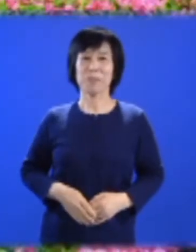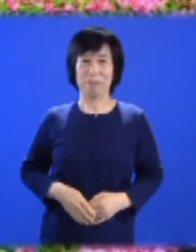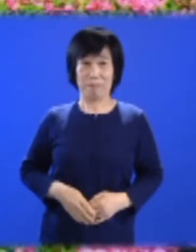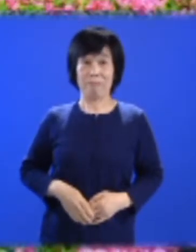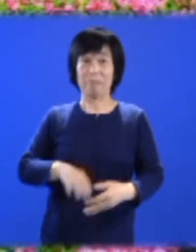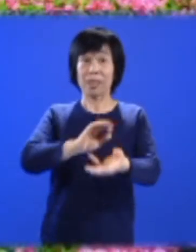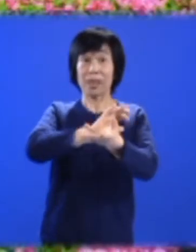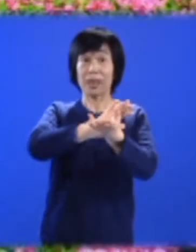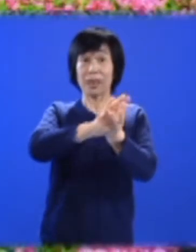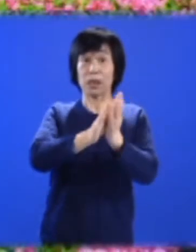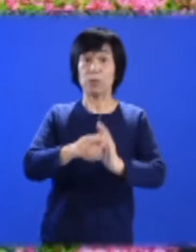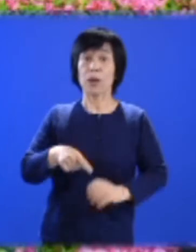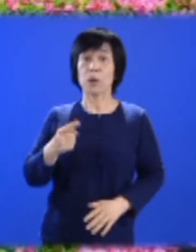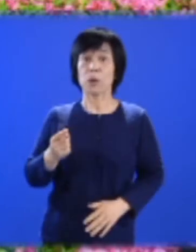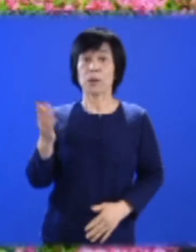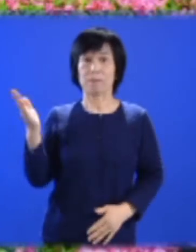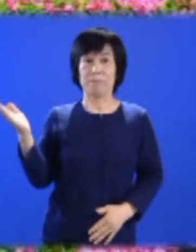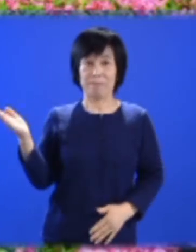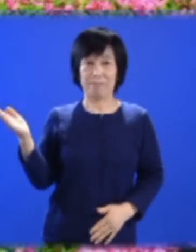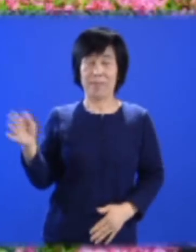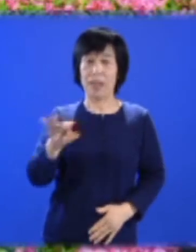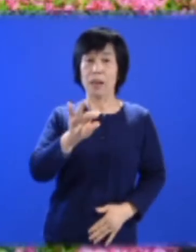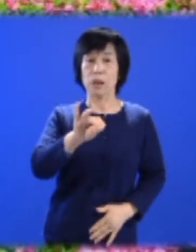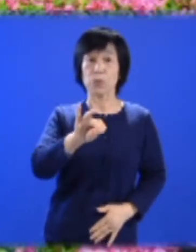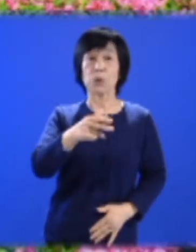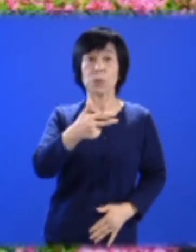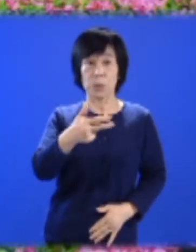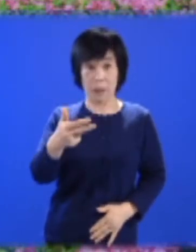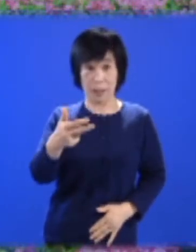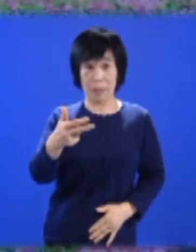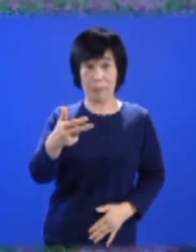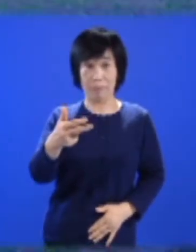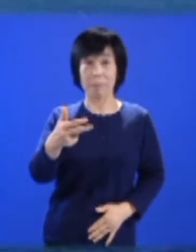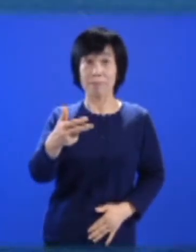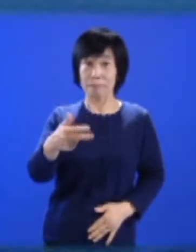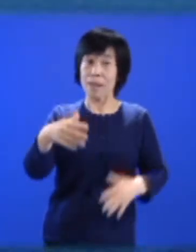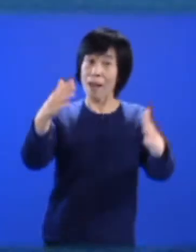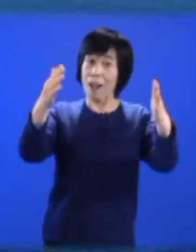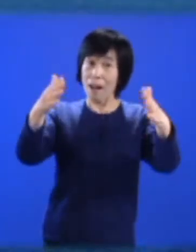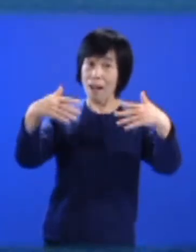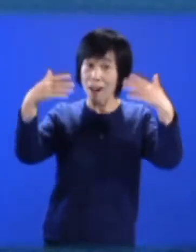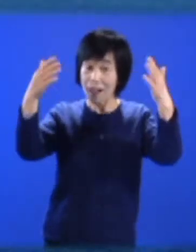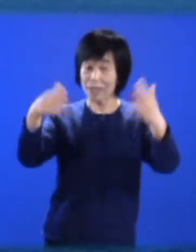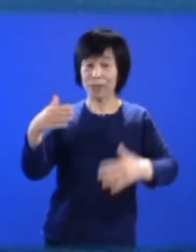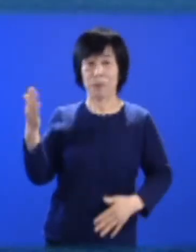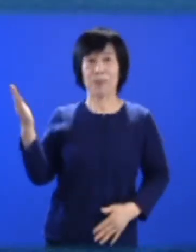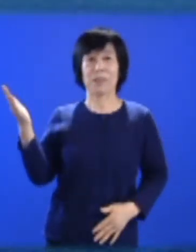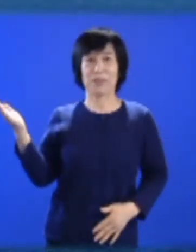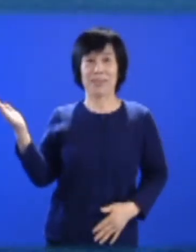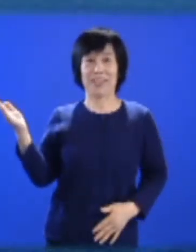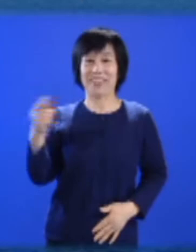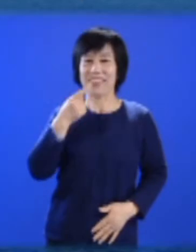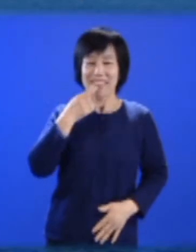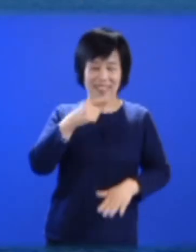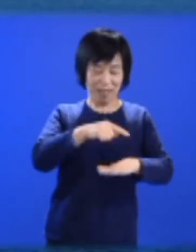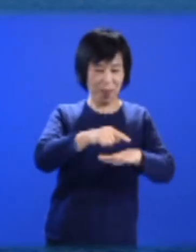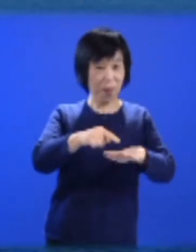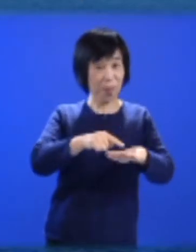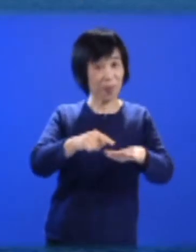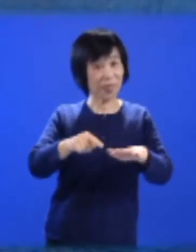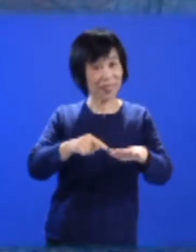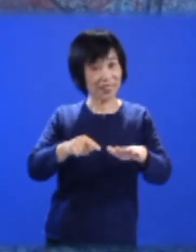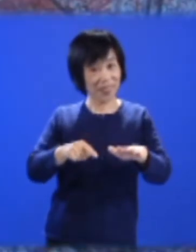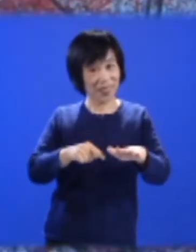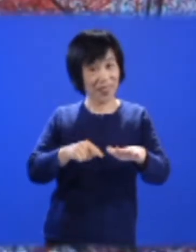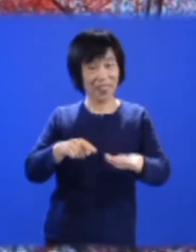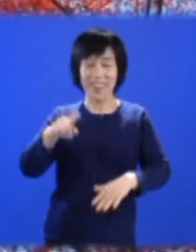桜の季節が終わればツツジ、そして秋になれば見事な紅葉と四季